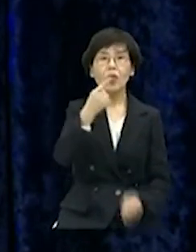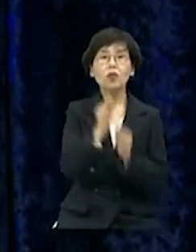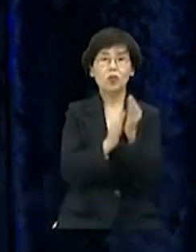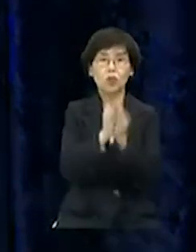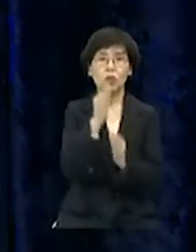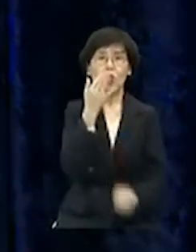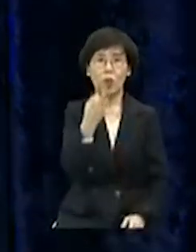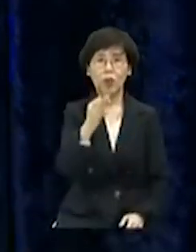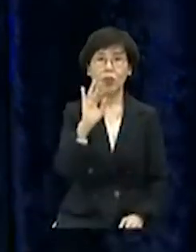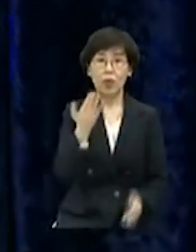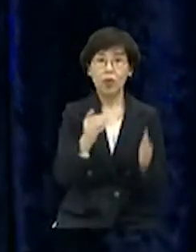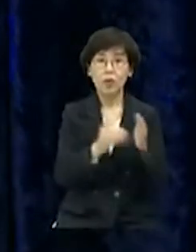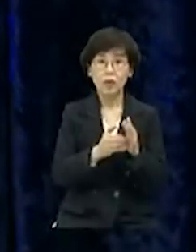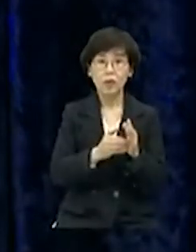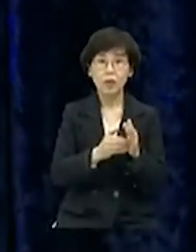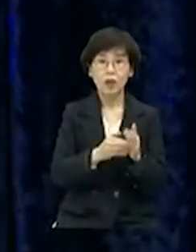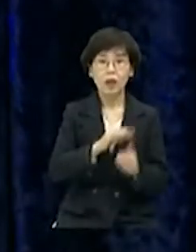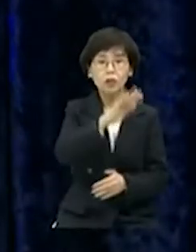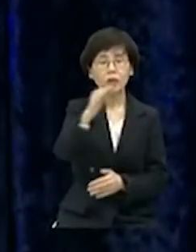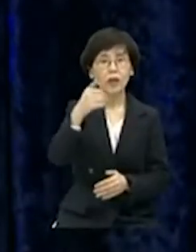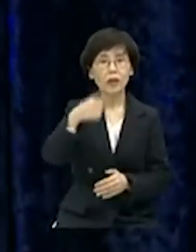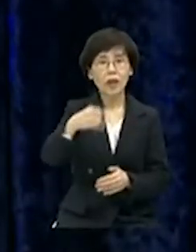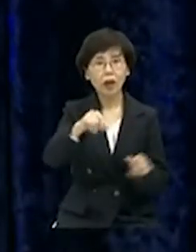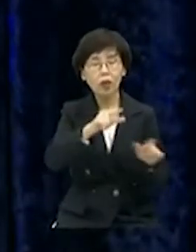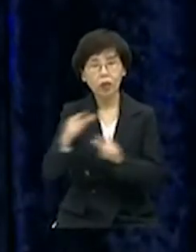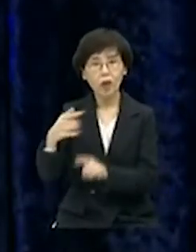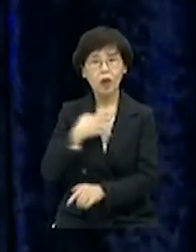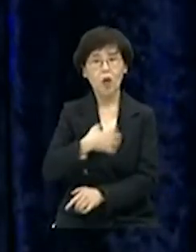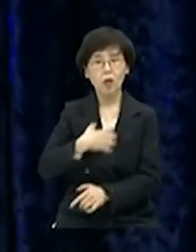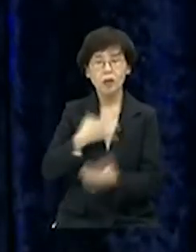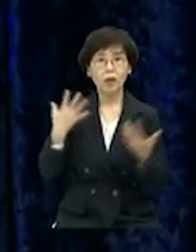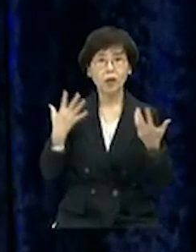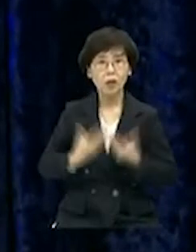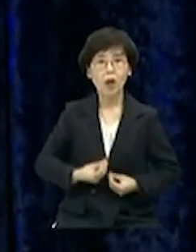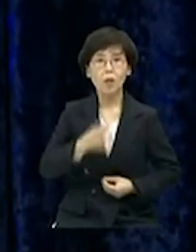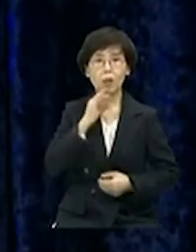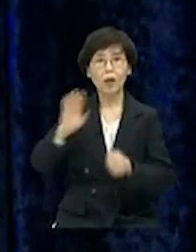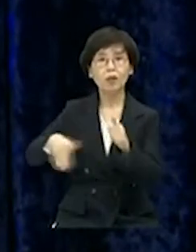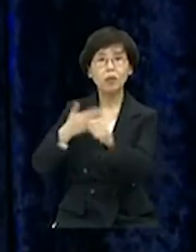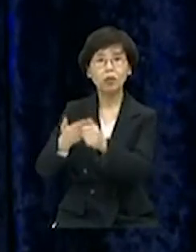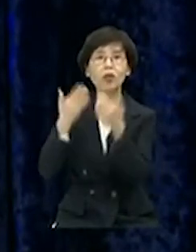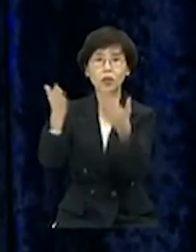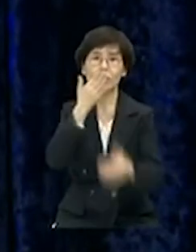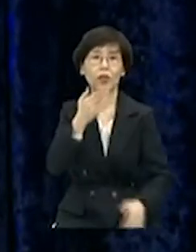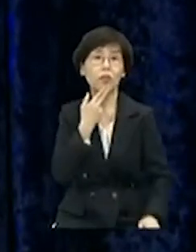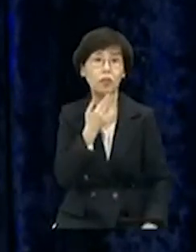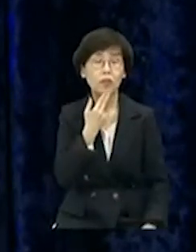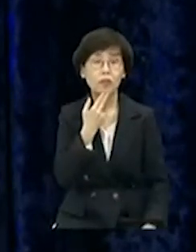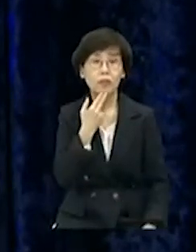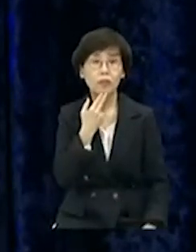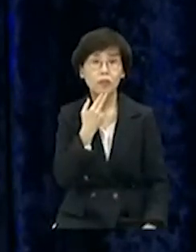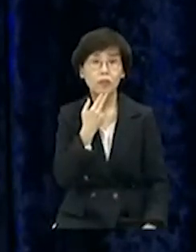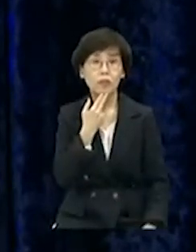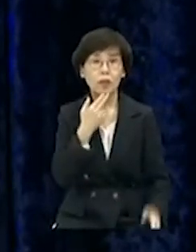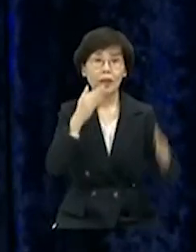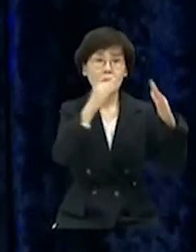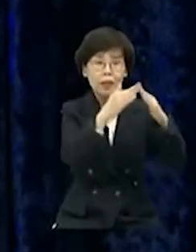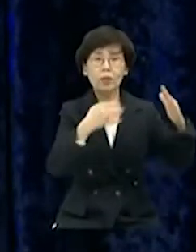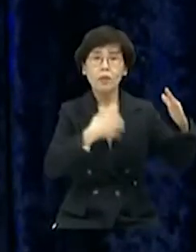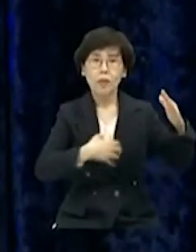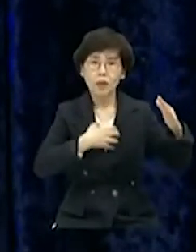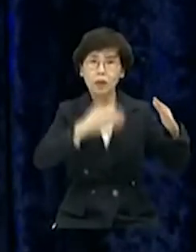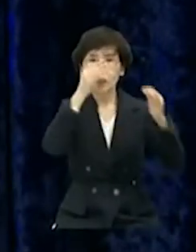되었습니다. 아이들에게 걱정과 절망만 물려줄 수 없습니다. 집